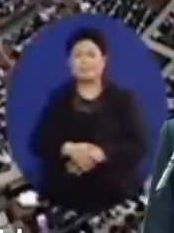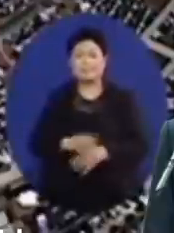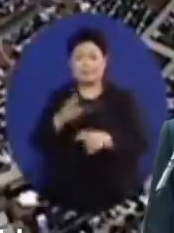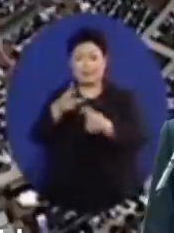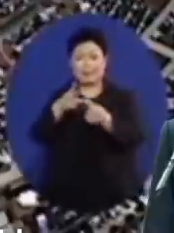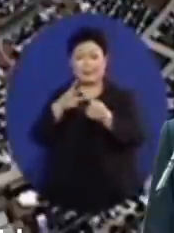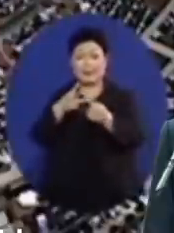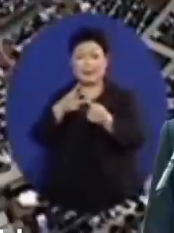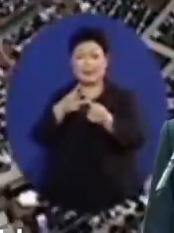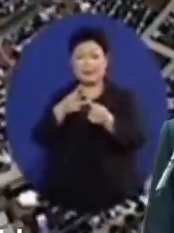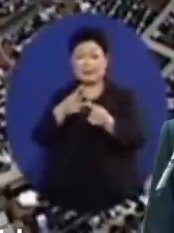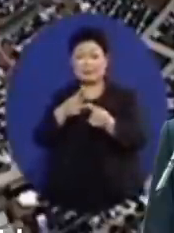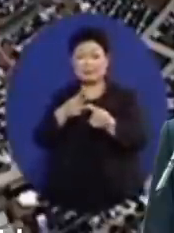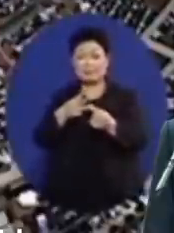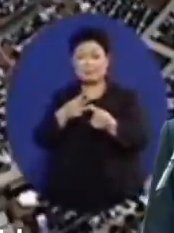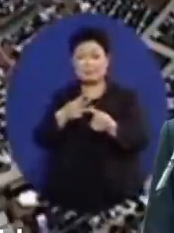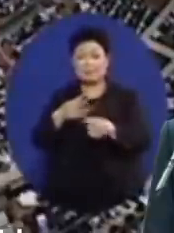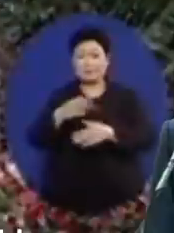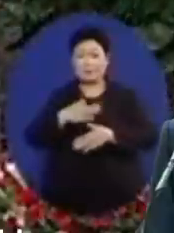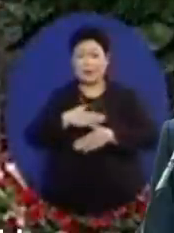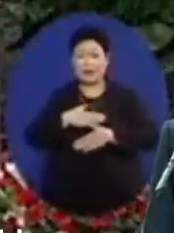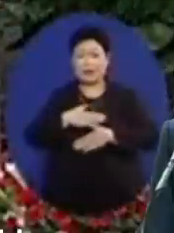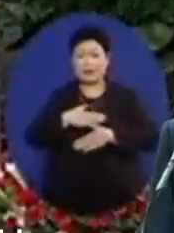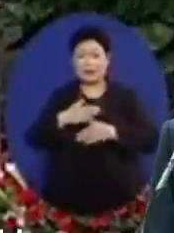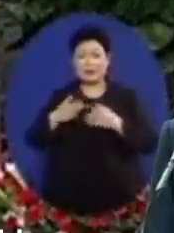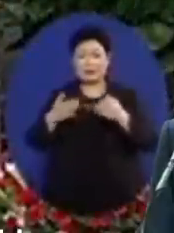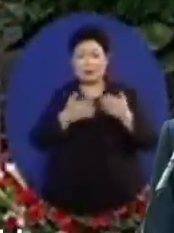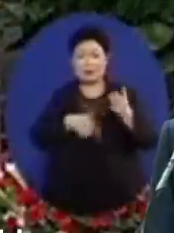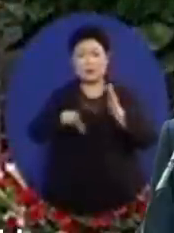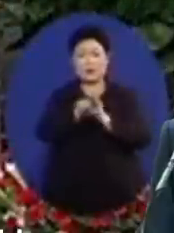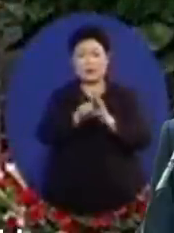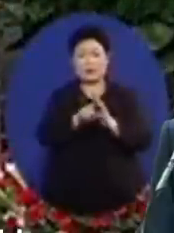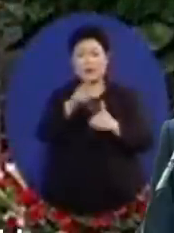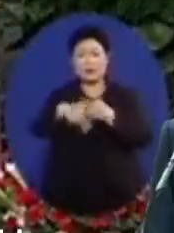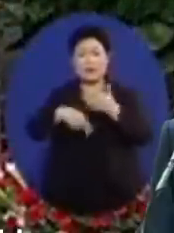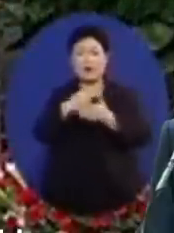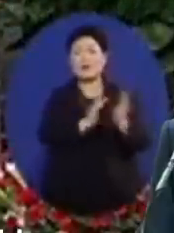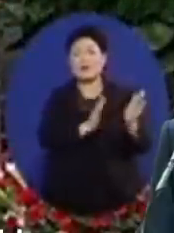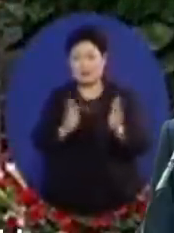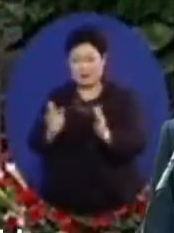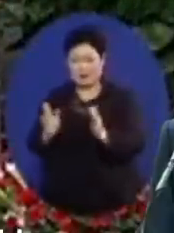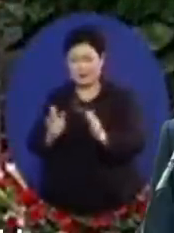셋째로 나를 위한 야훼 이레. 여러분